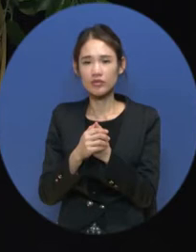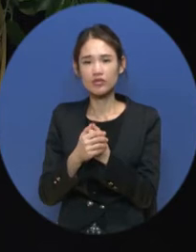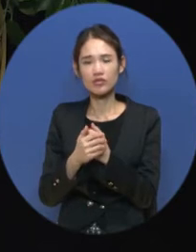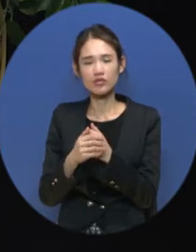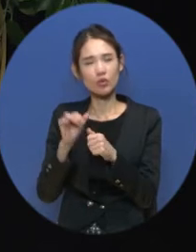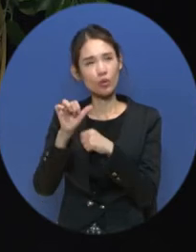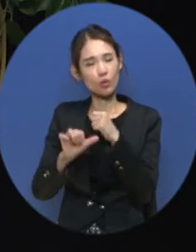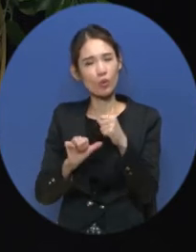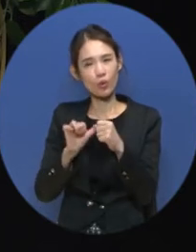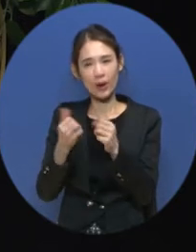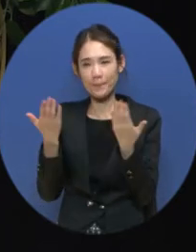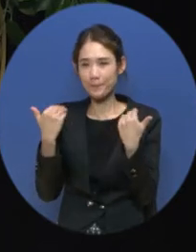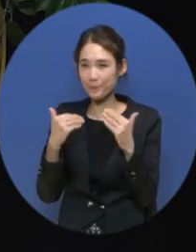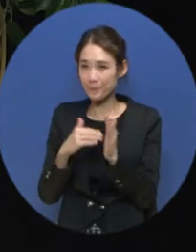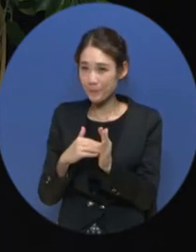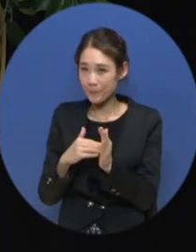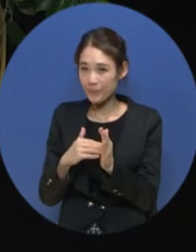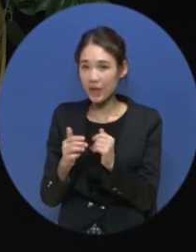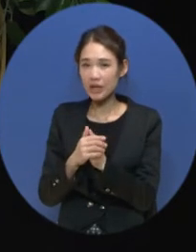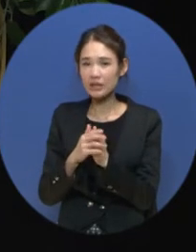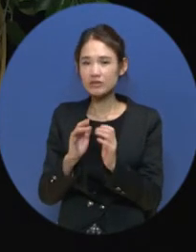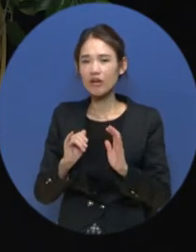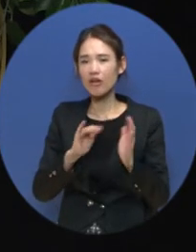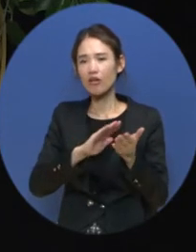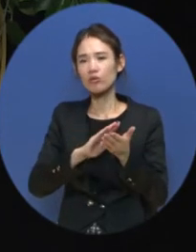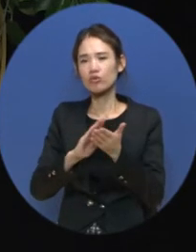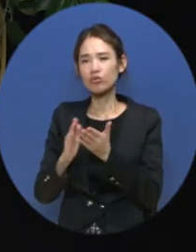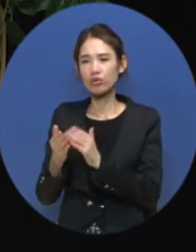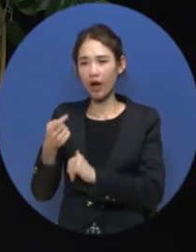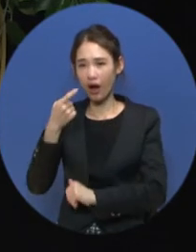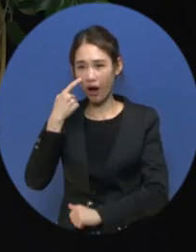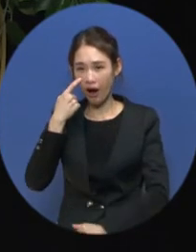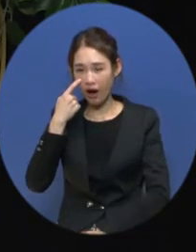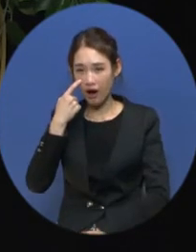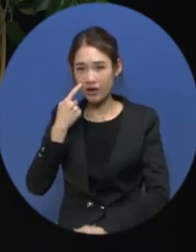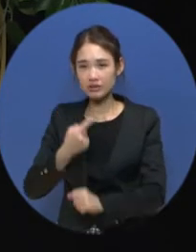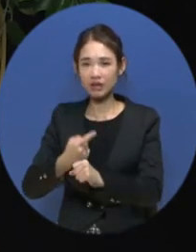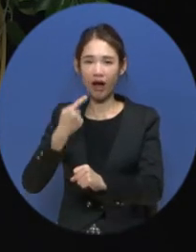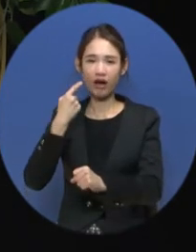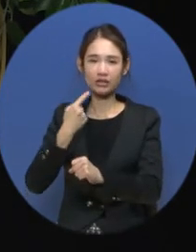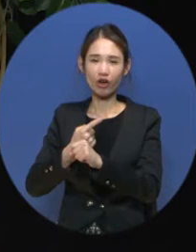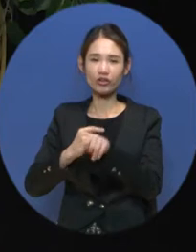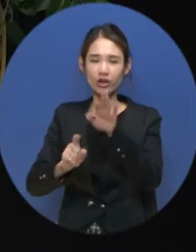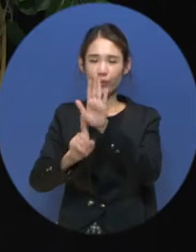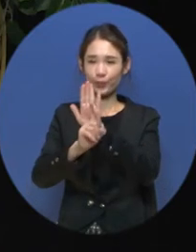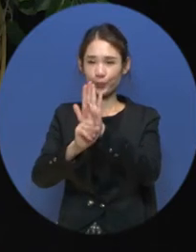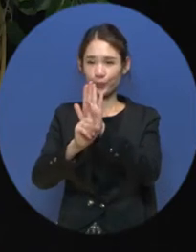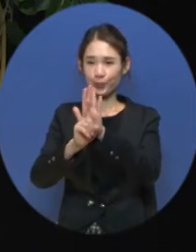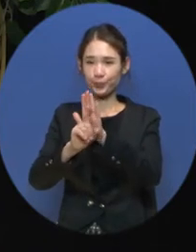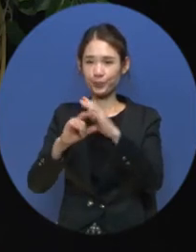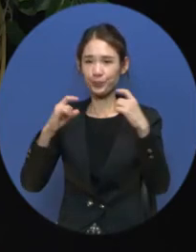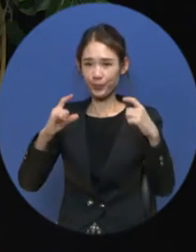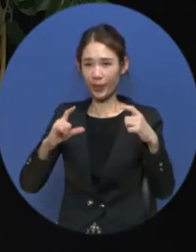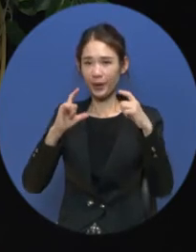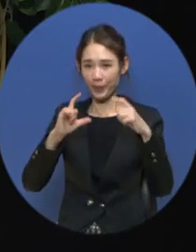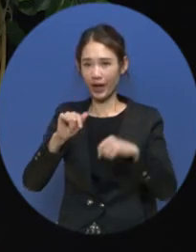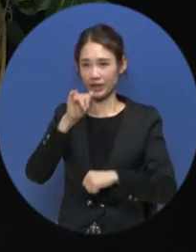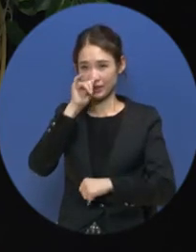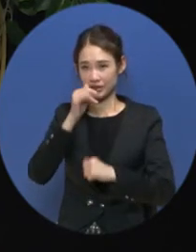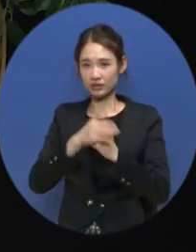5년 흘렀죠. 이렇게 세상이 변하다 보니까 작년에 고시를 했습니다.